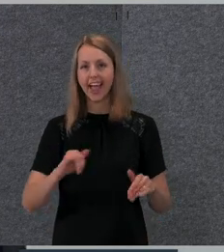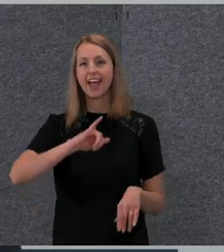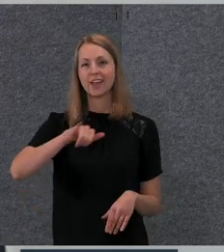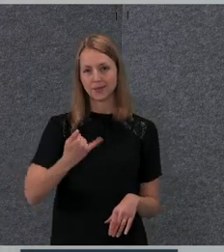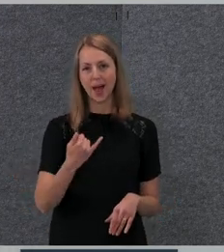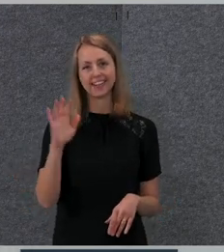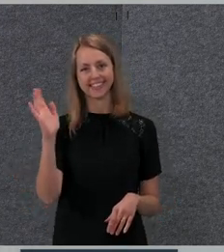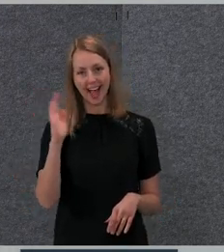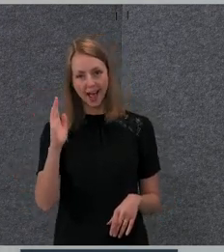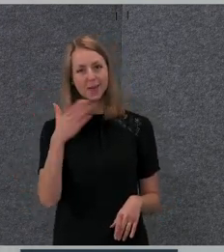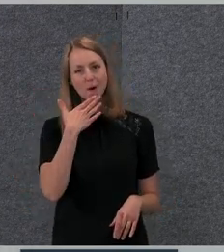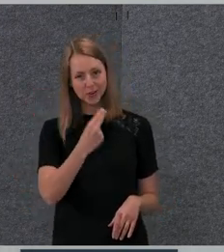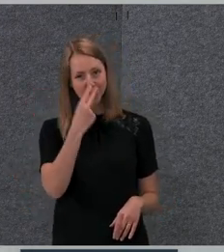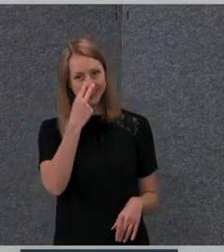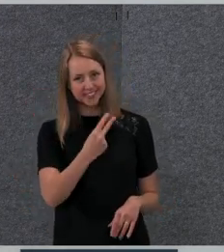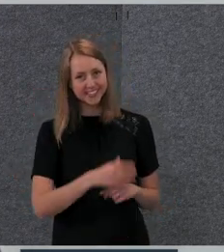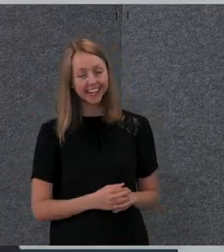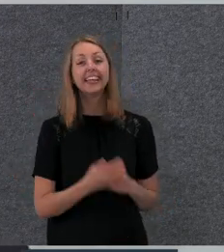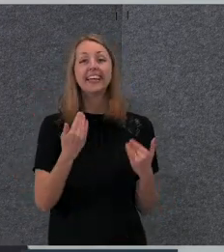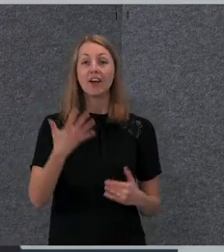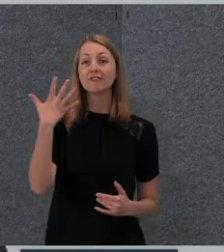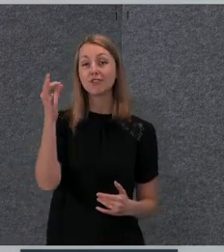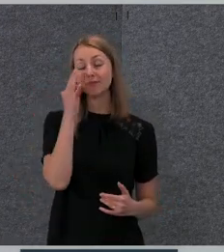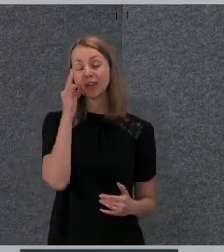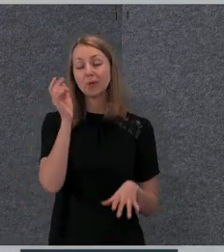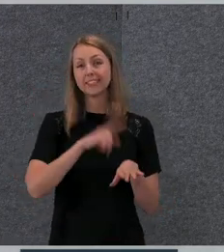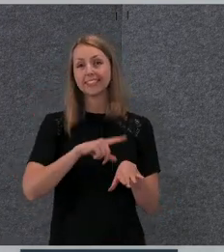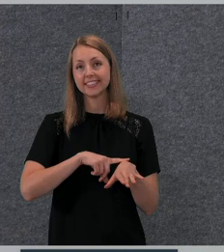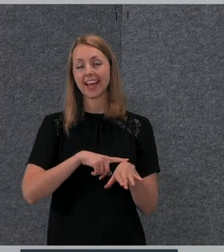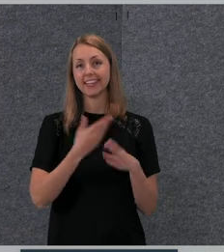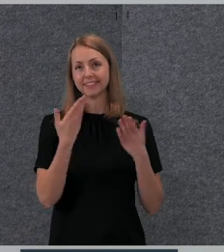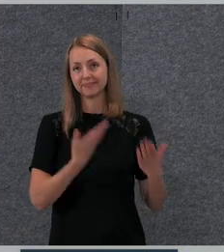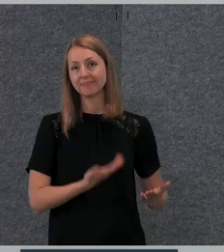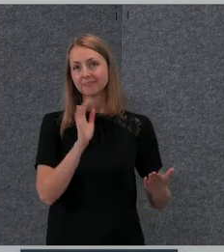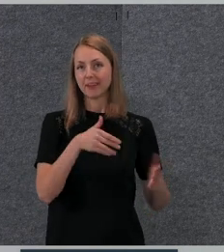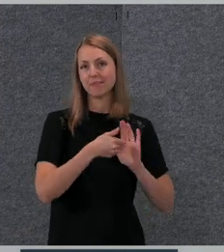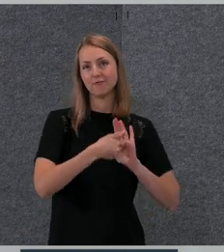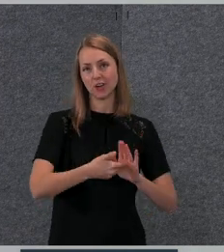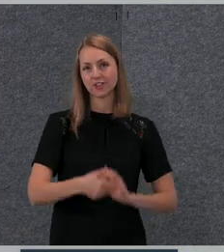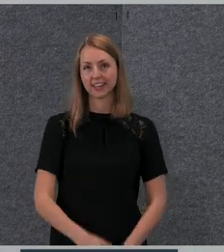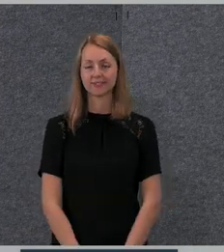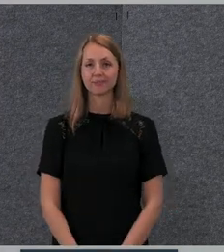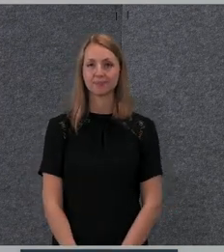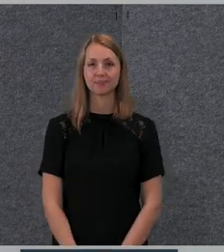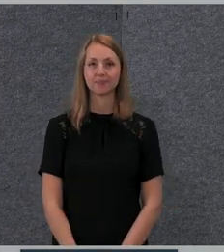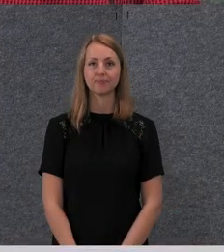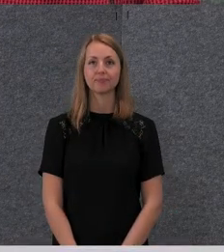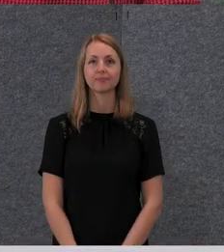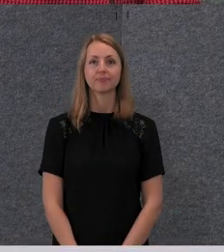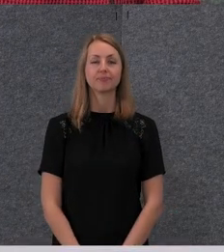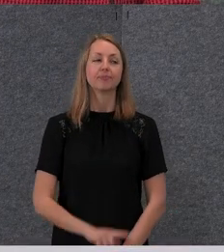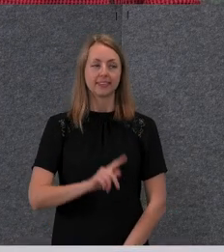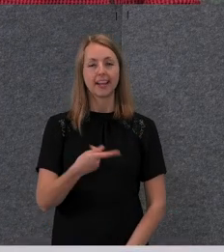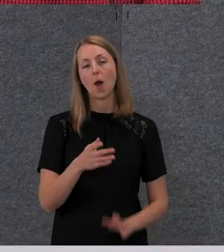Johannes, hallo. Schön, dich zu sehen. Ja, auch du hast 5 Minuten Zeit, dich vorzustellen. Und auch hier wieder die